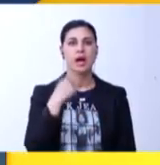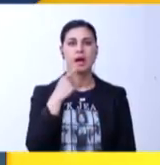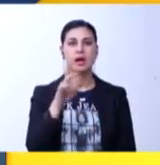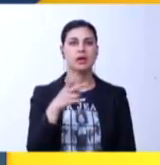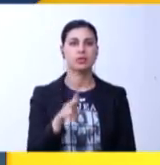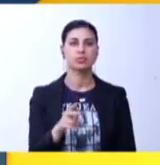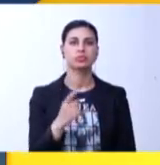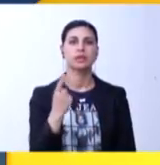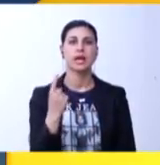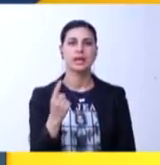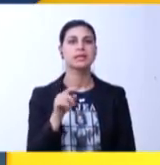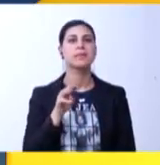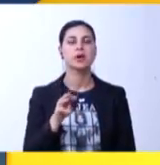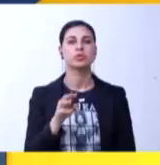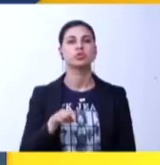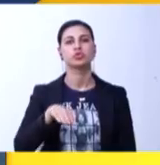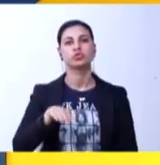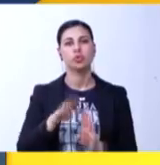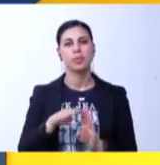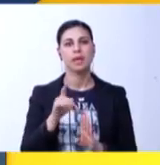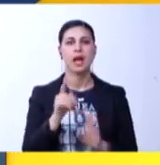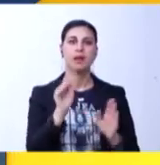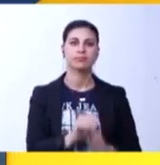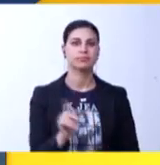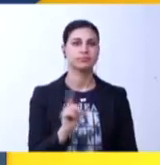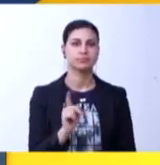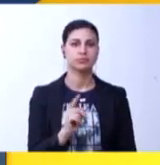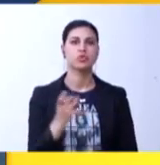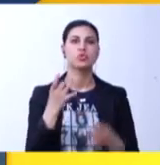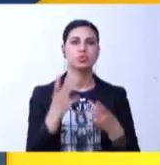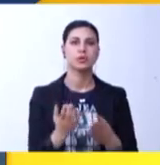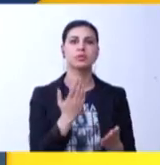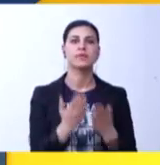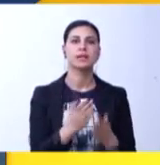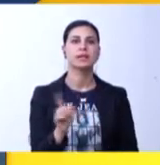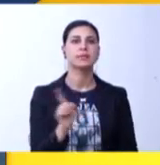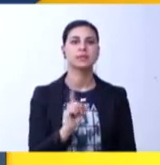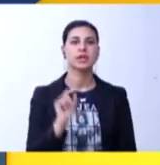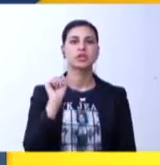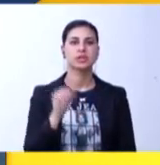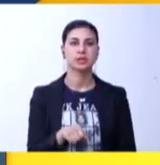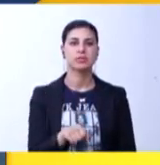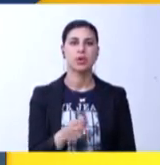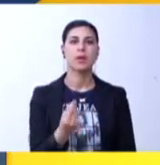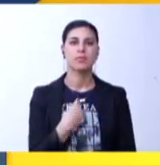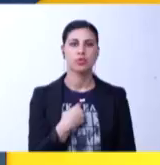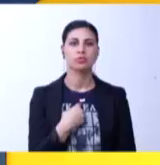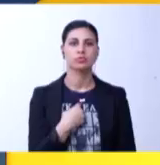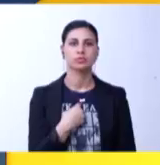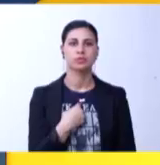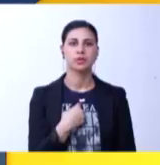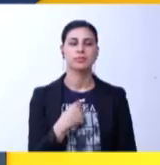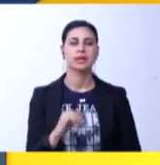ვლაპარაკობთ ერთი მეთოდის უპირატესობაზე სხვასთან შედარებით. უბრალოდ ვადარებთ რა შესაძლებლობა მოგცა